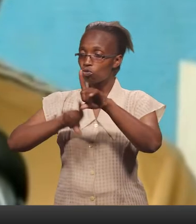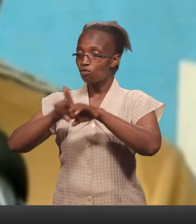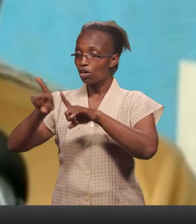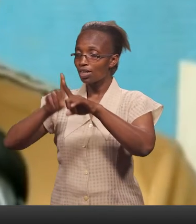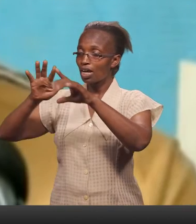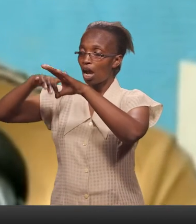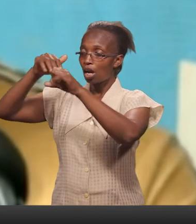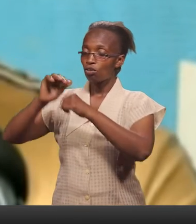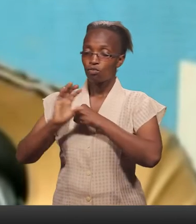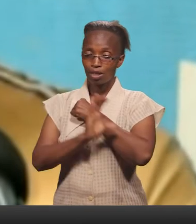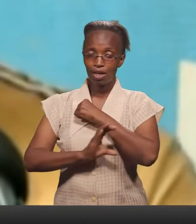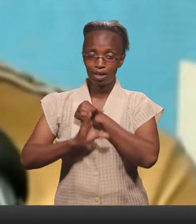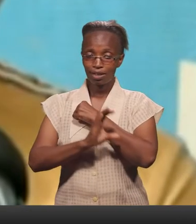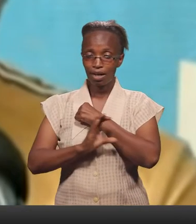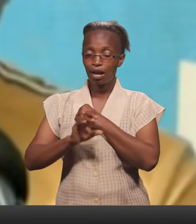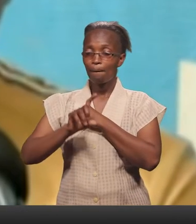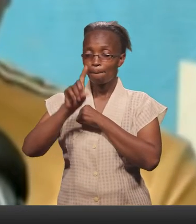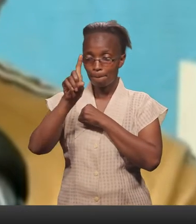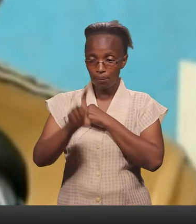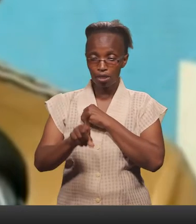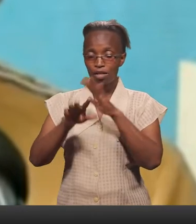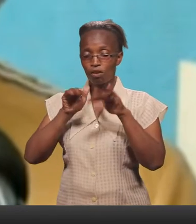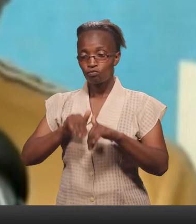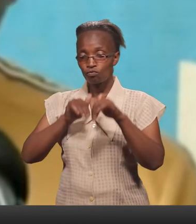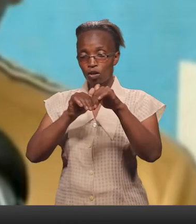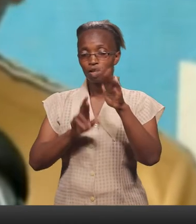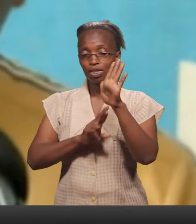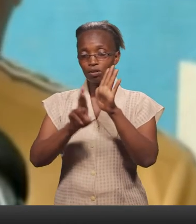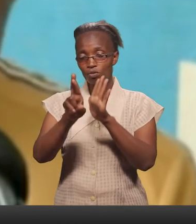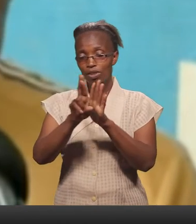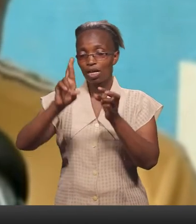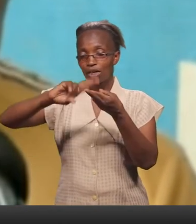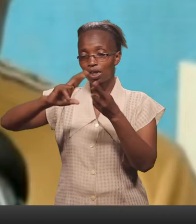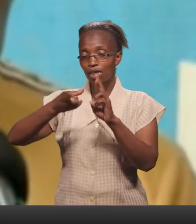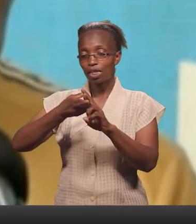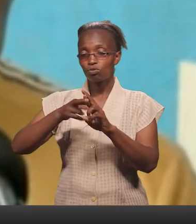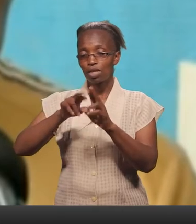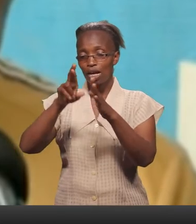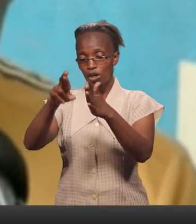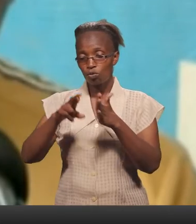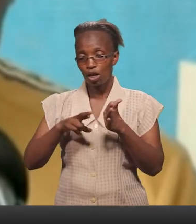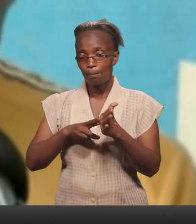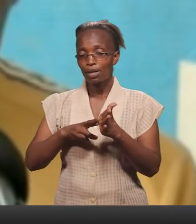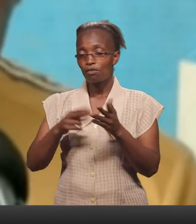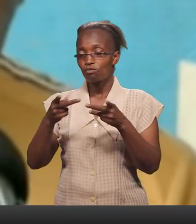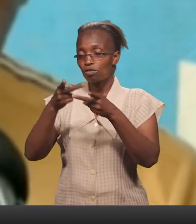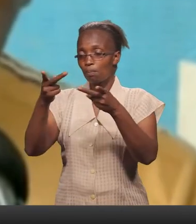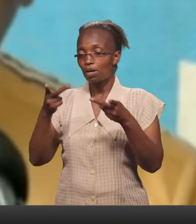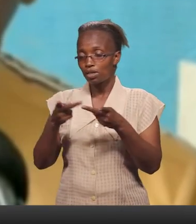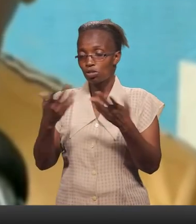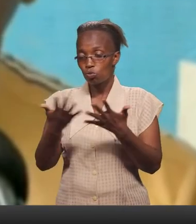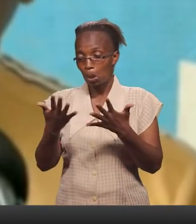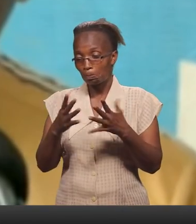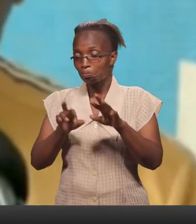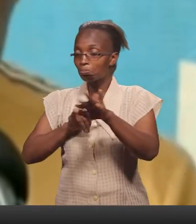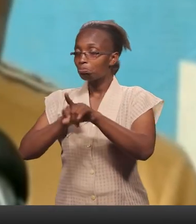country will be required to abide by the particular travel, health and COVID-19 related requirements